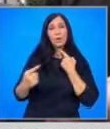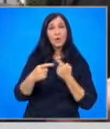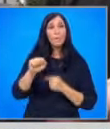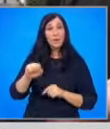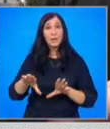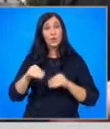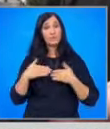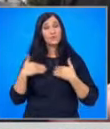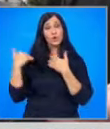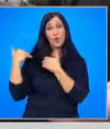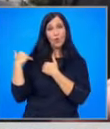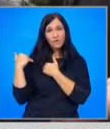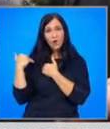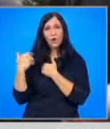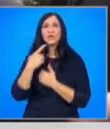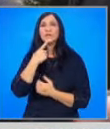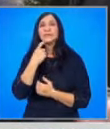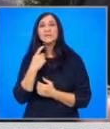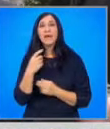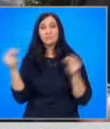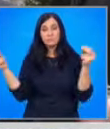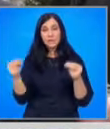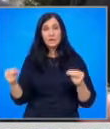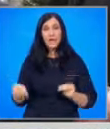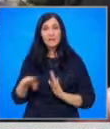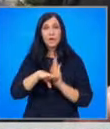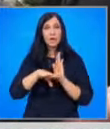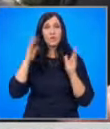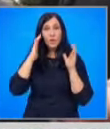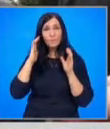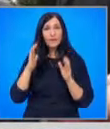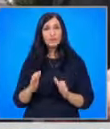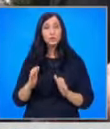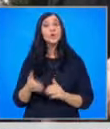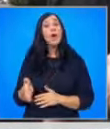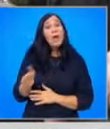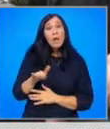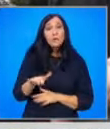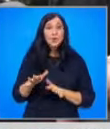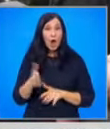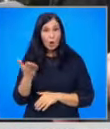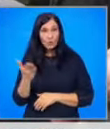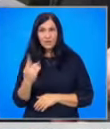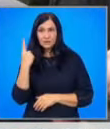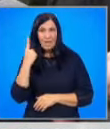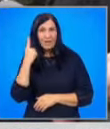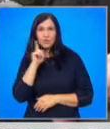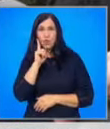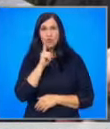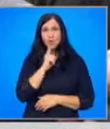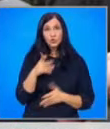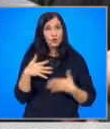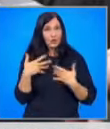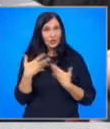партиите да поемат своята отговорност за съставяне на редовно правителство. Иначе, ако те са единодушни,